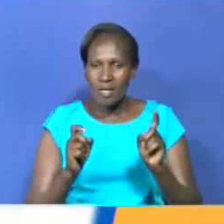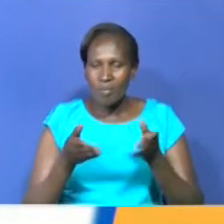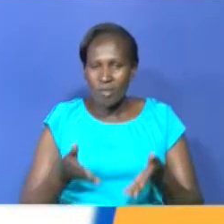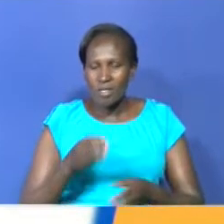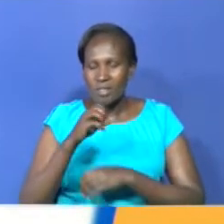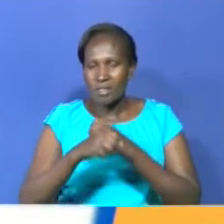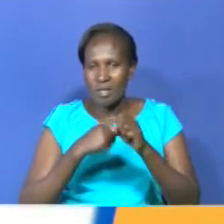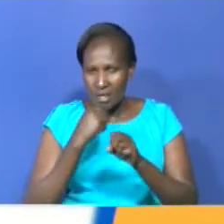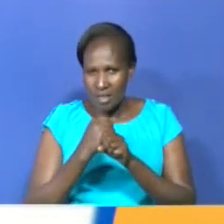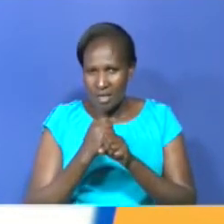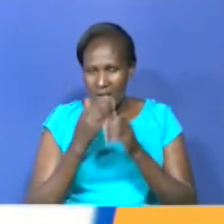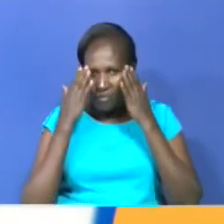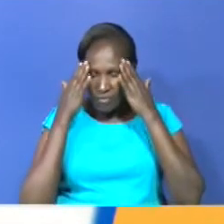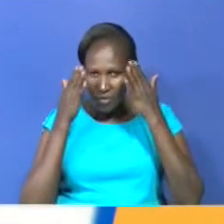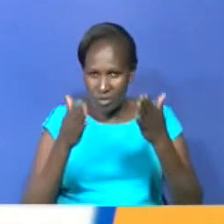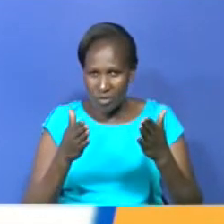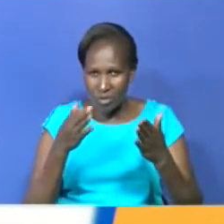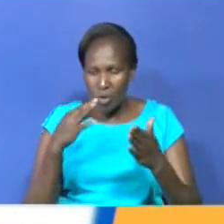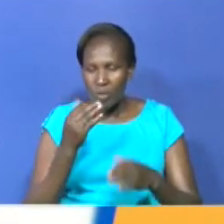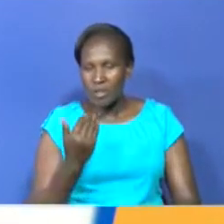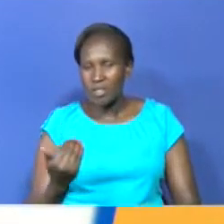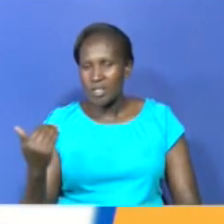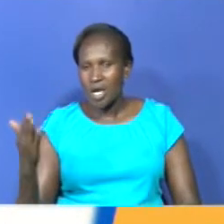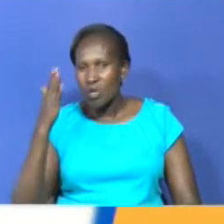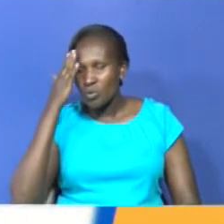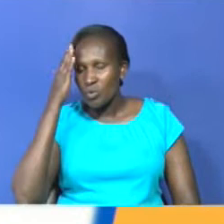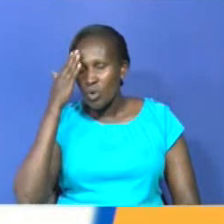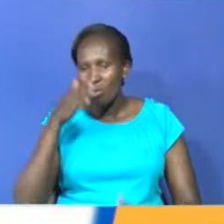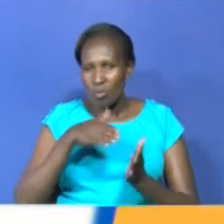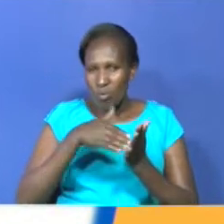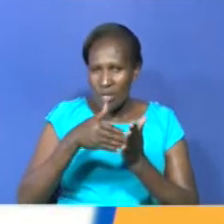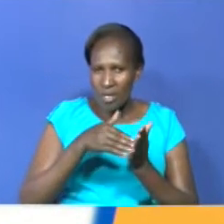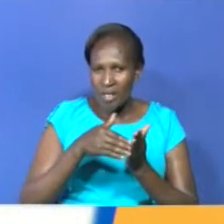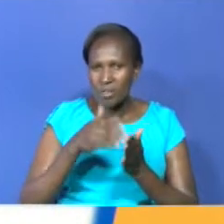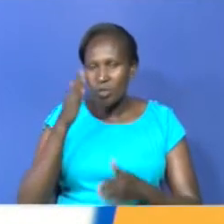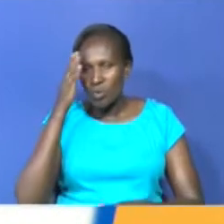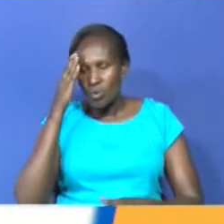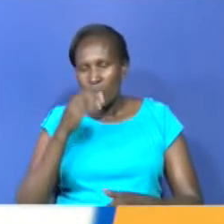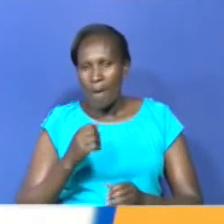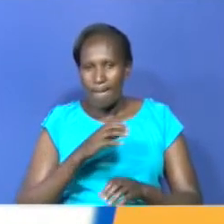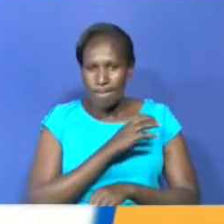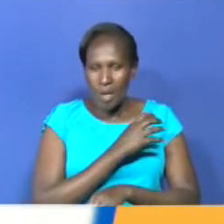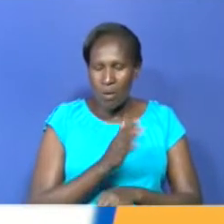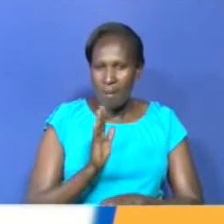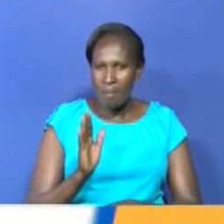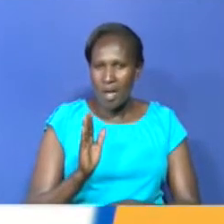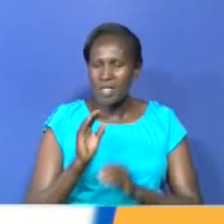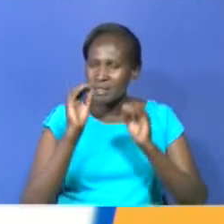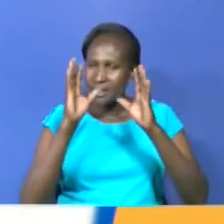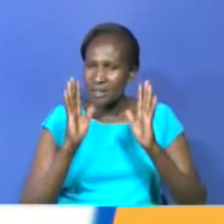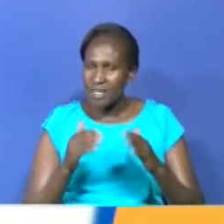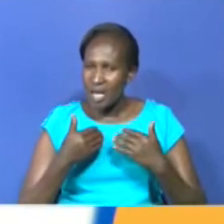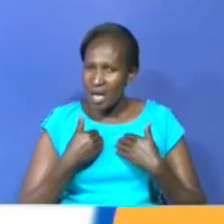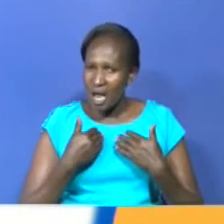huu. You focus on the pupil, getting to know their weakness, getting to know their strength, such that in addition to the teacher having